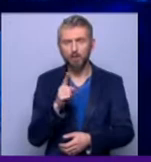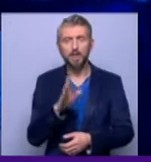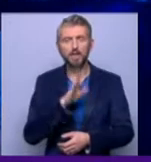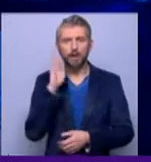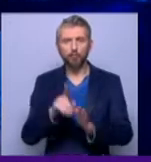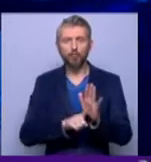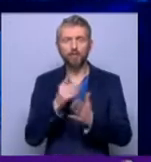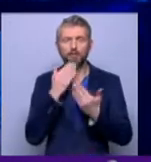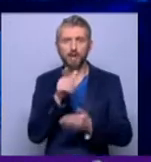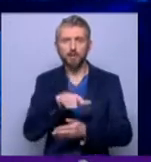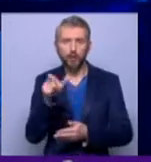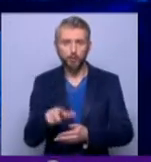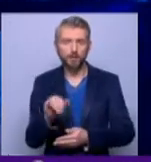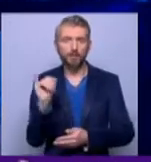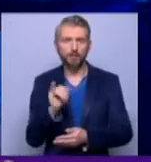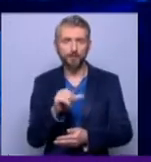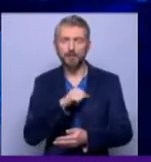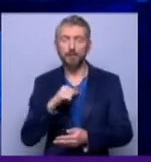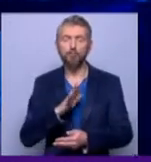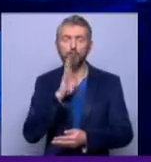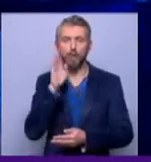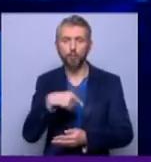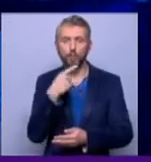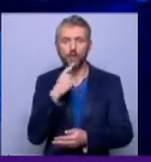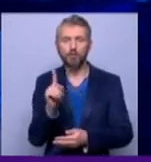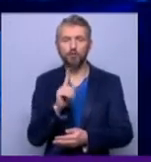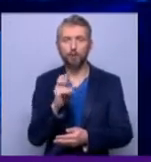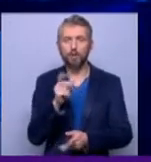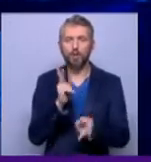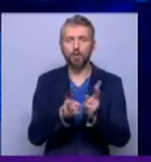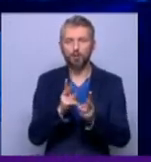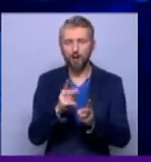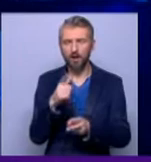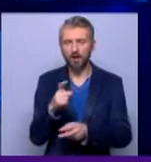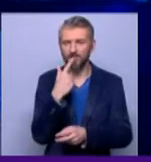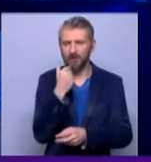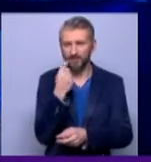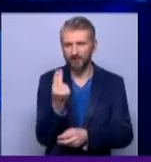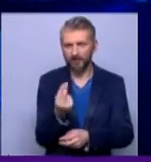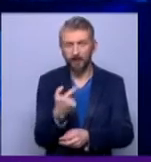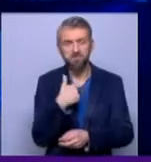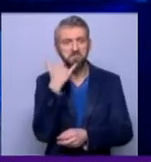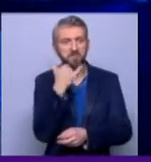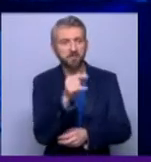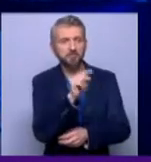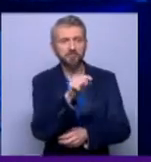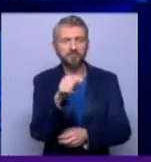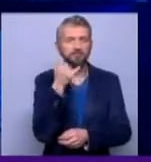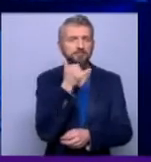почали звертатися люди, шановні, і з самого початку говорити про те, що на кухнях червоний газ. Ми подзвонили в одне місто, в